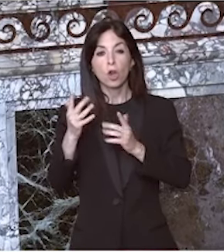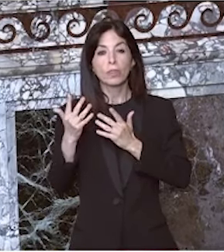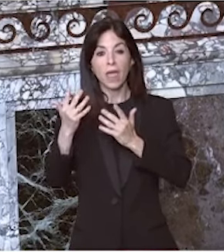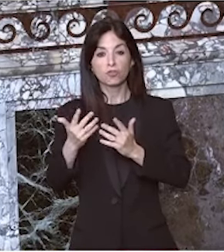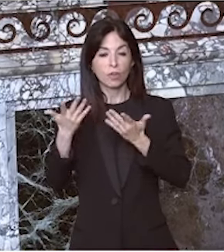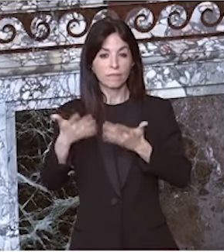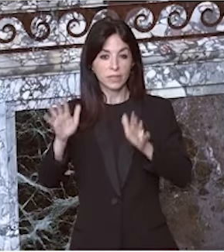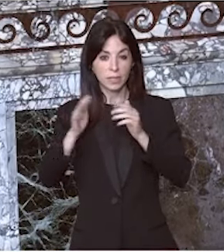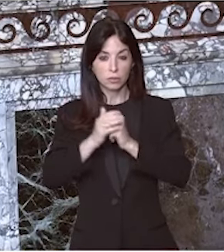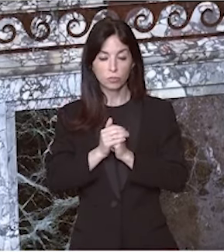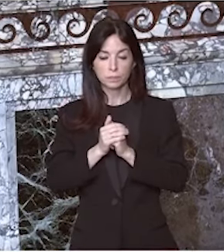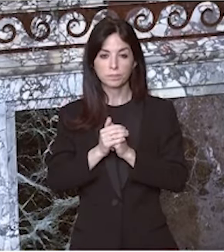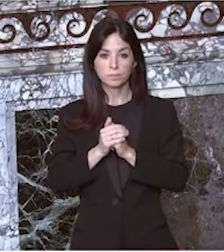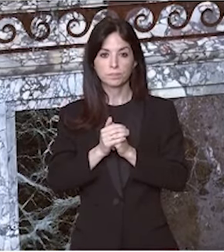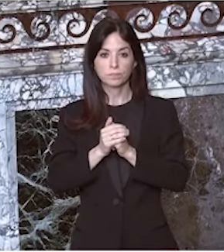decennio.